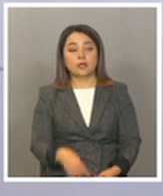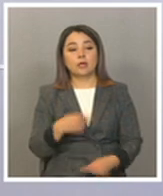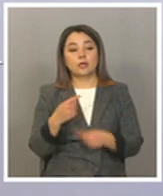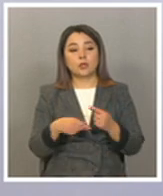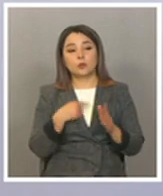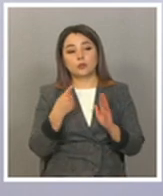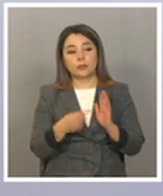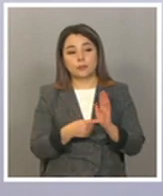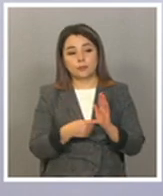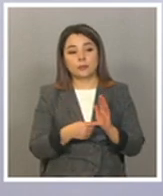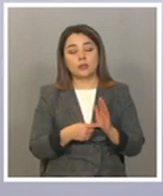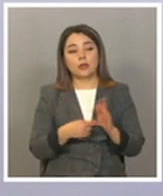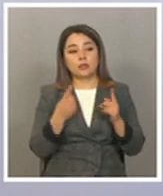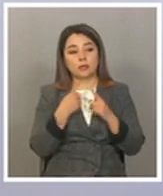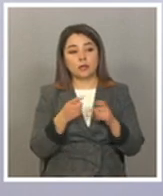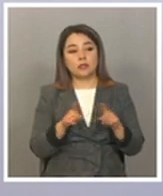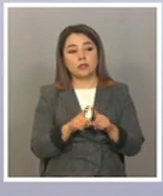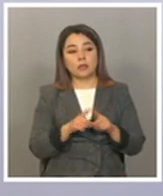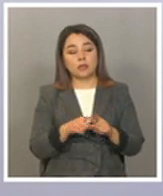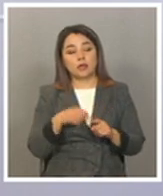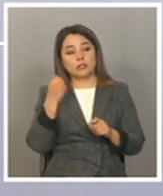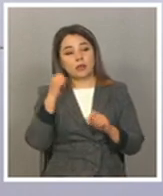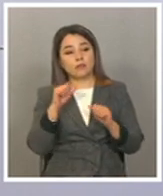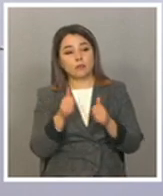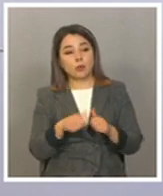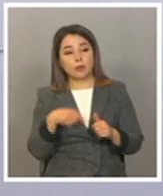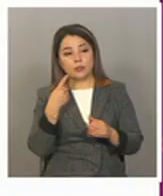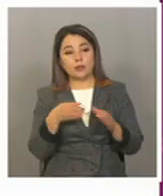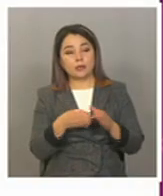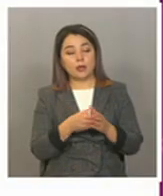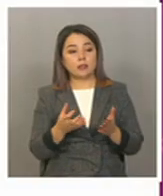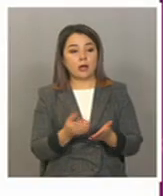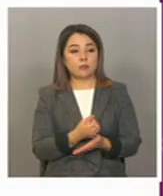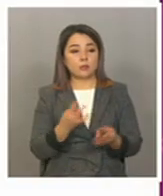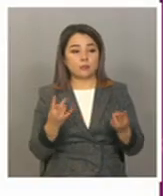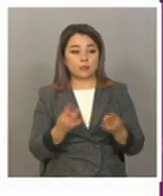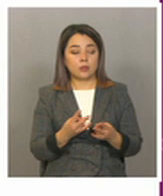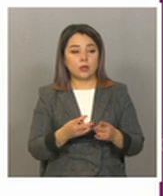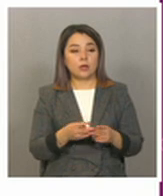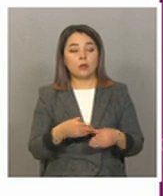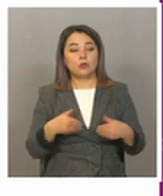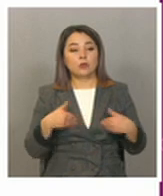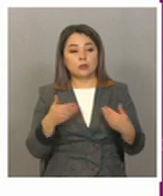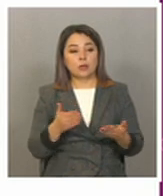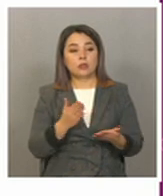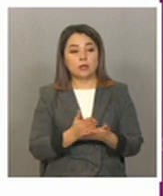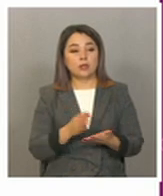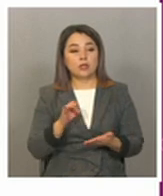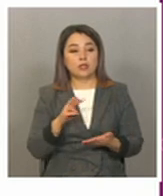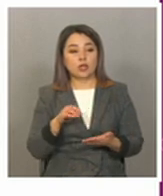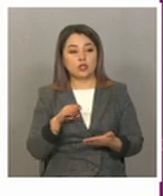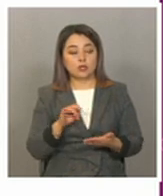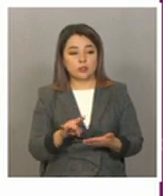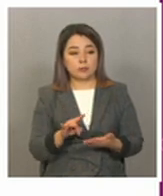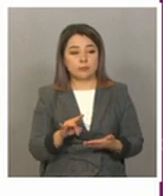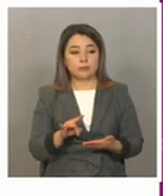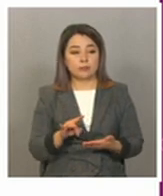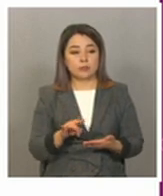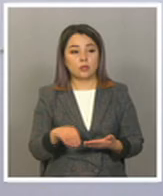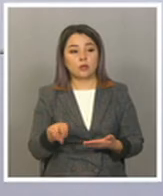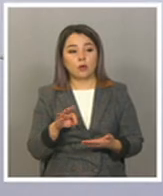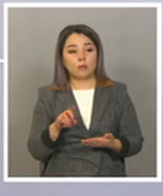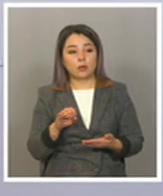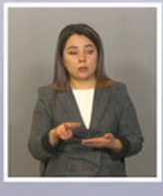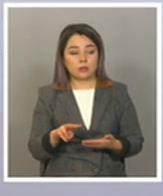сұрақ. Деректердің символдық типін табыңыз. Нұсқалары: integer,